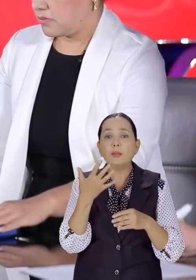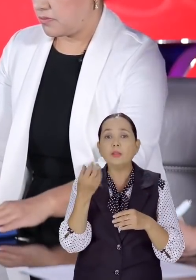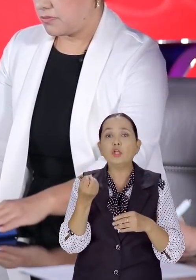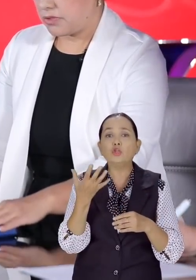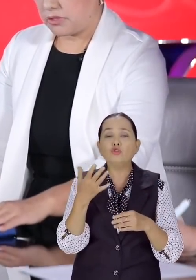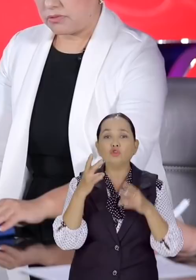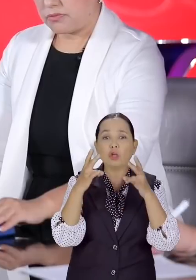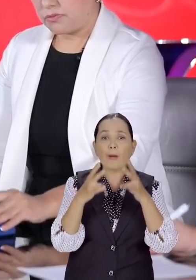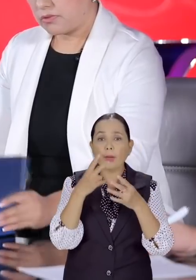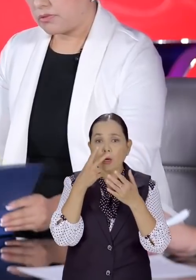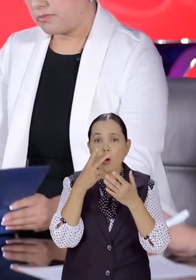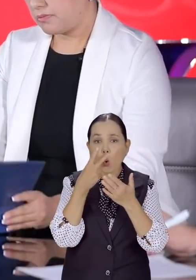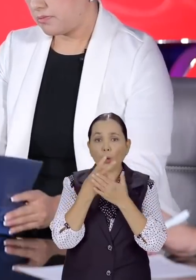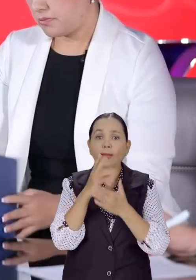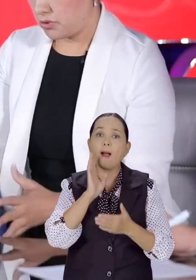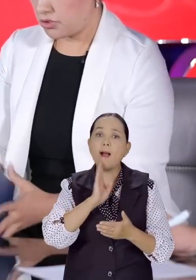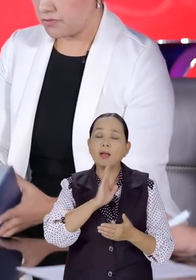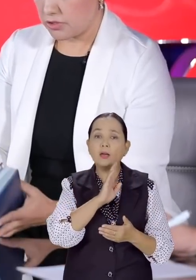ayollarniki?